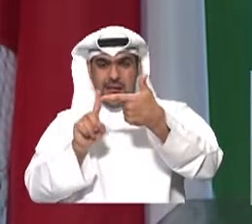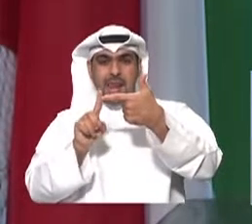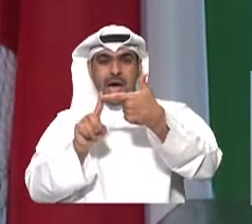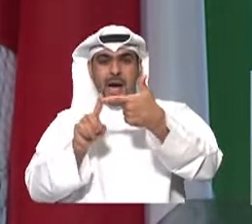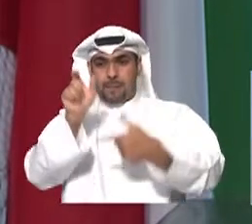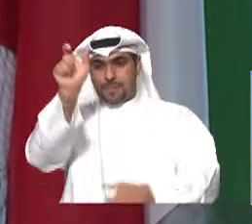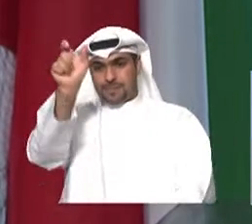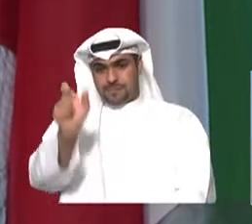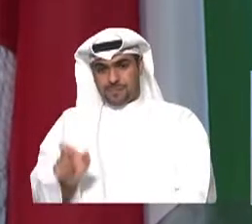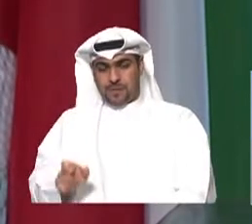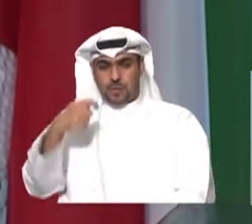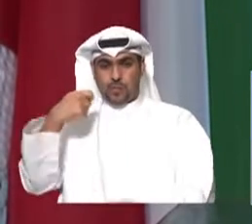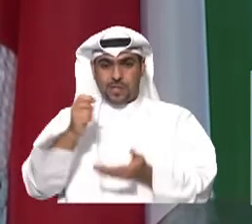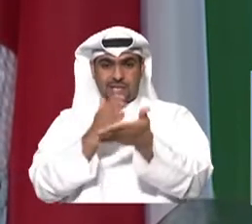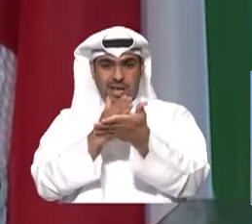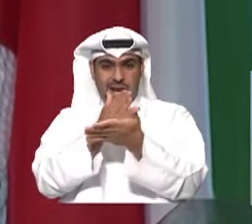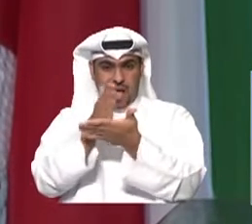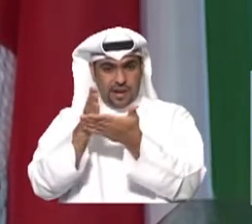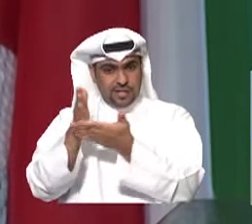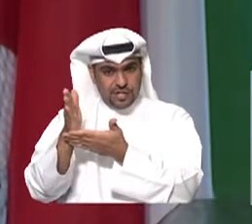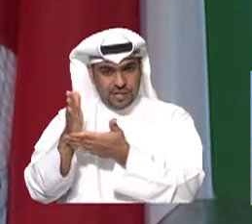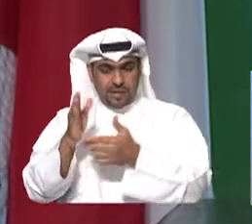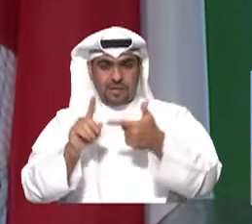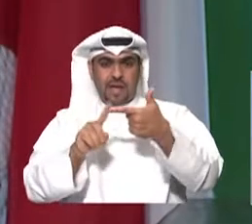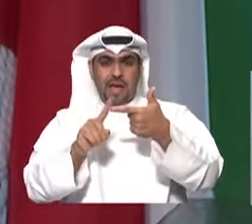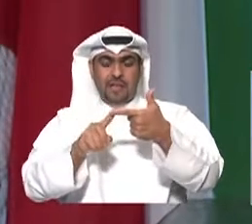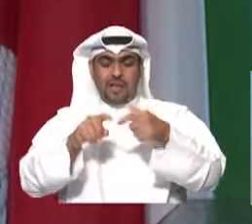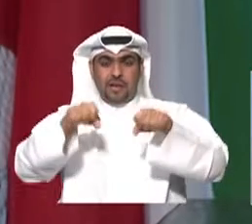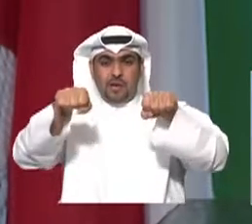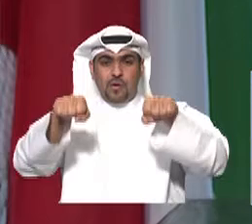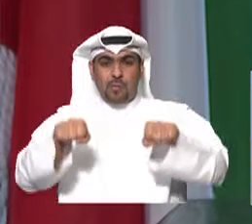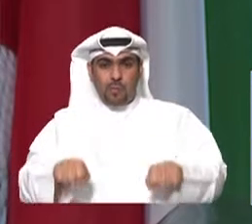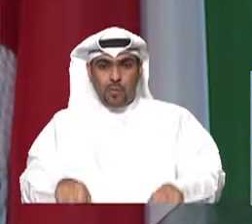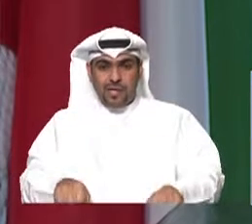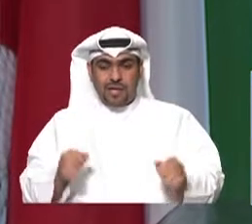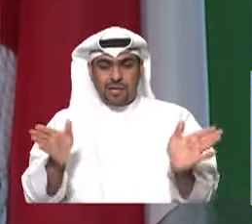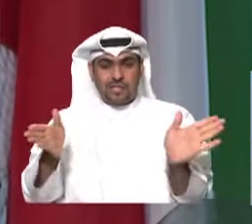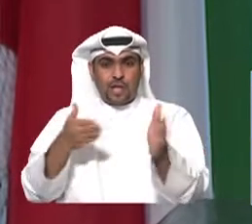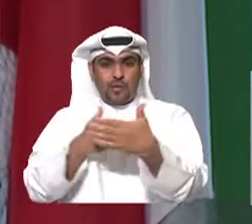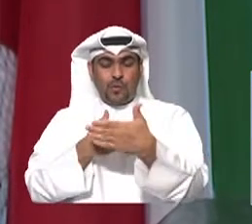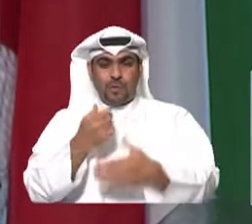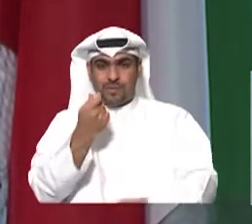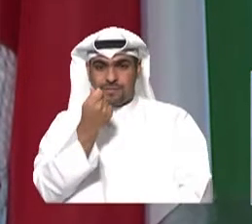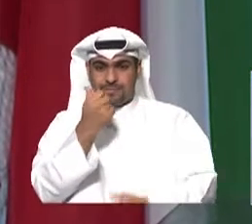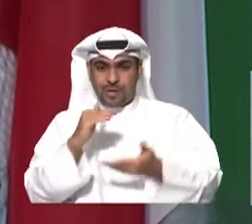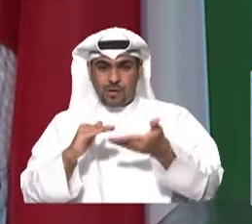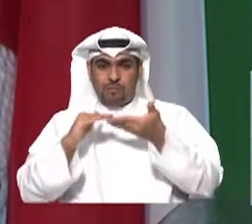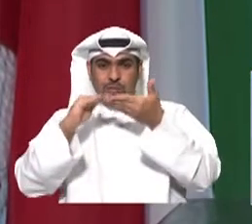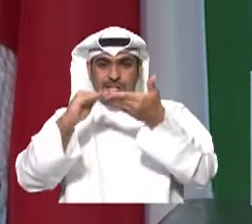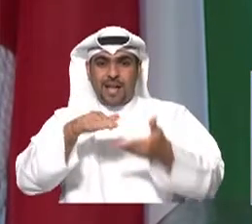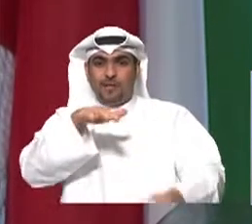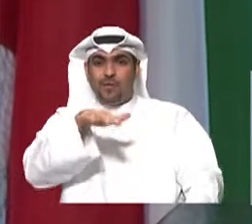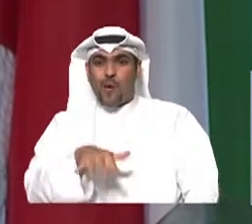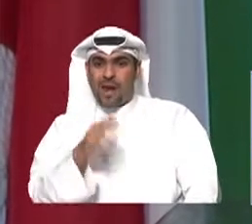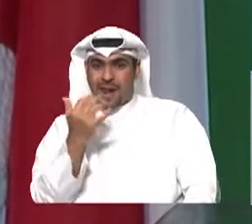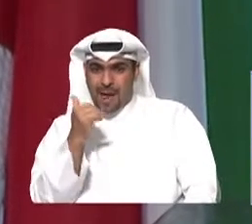الخارجية، صاحب السعادة مدير عام صندوق الكويتي للتنمية، أصحاب السعادة ورؤساء